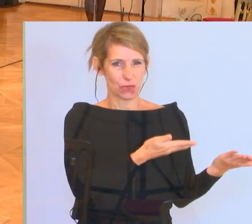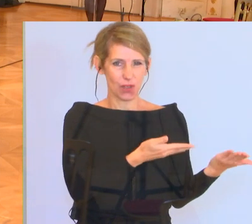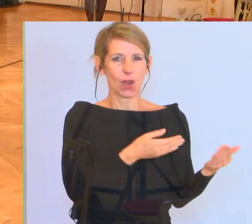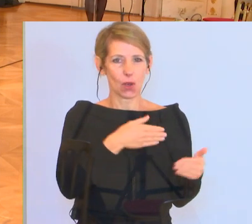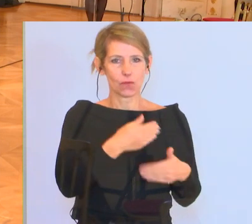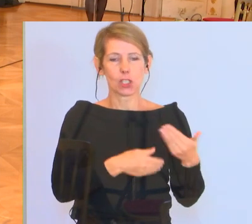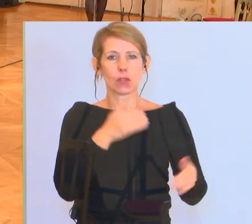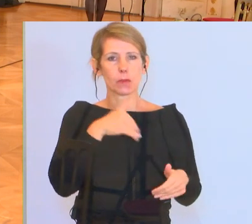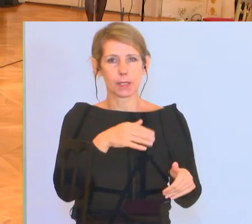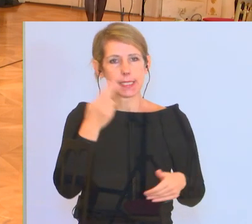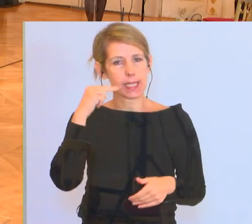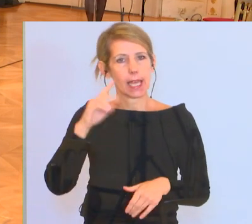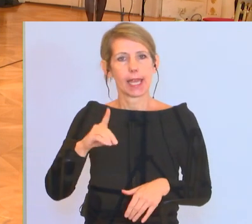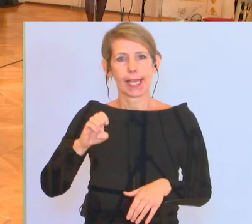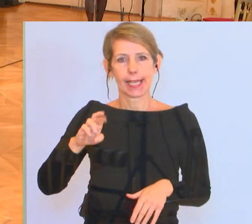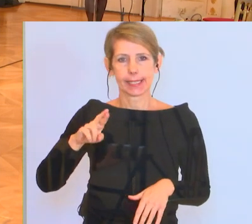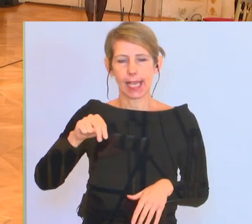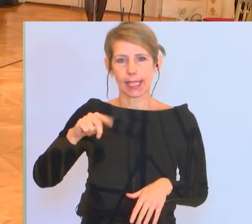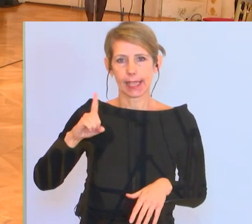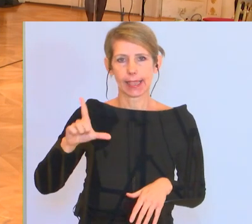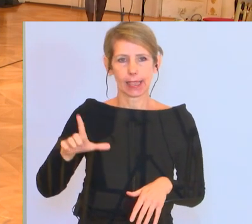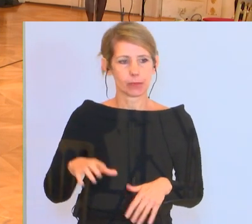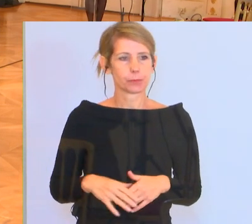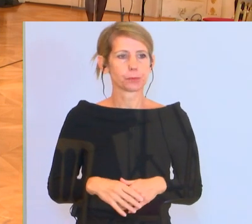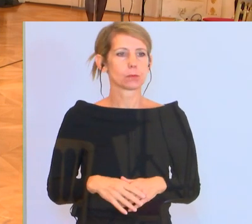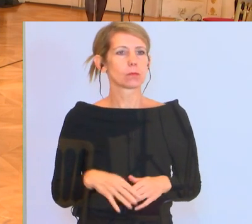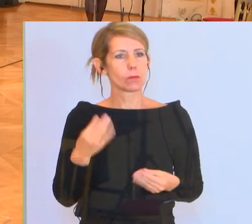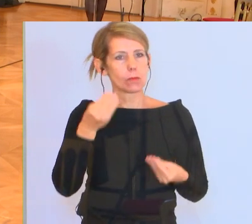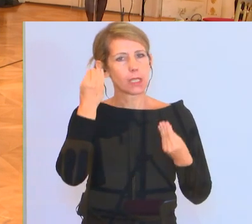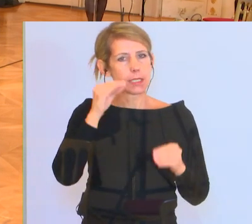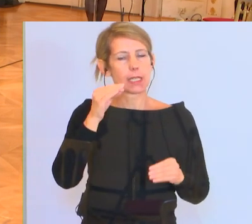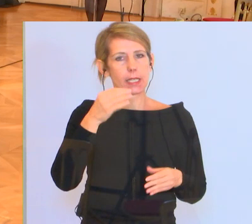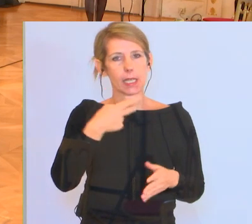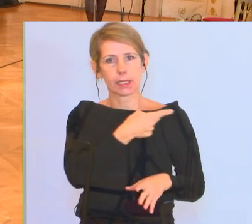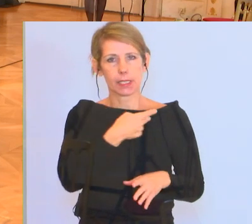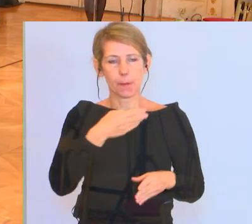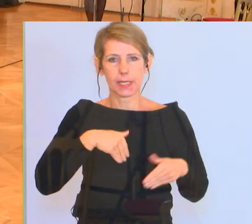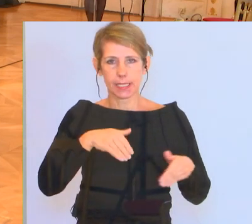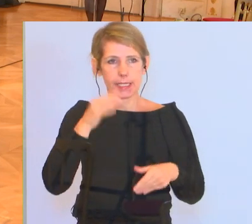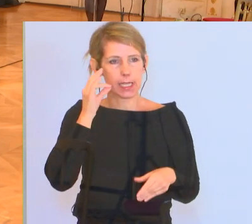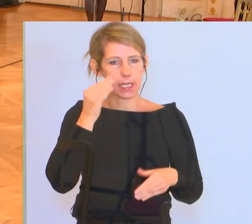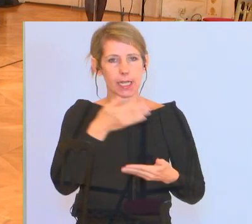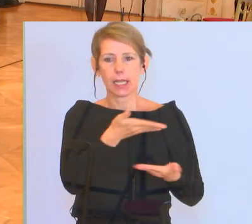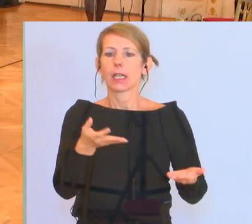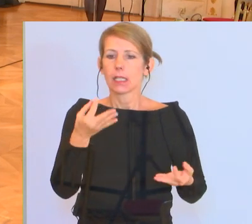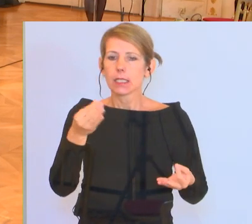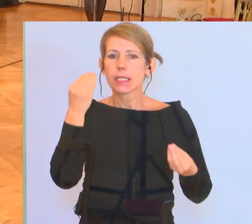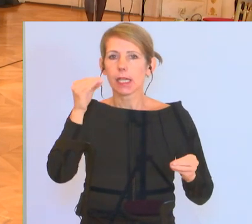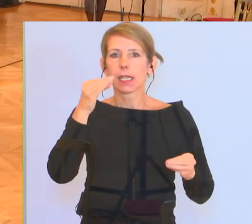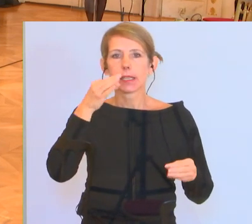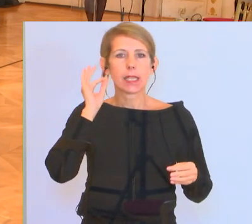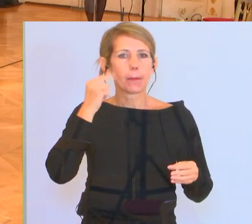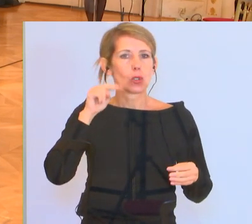bitte. Sehr geehrte Frau Arbeitsministerin, sehr geehrte Frau Wirtschaftsministerin, sehr geehrte Damen und Herren.